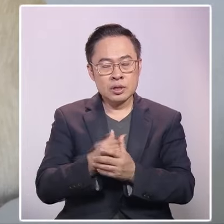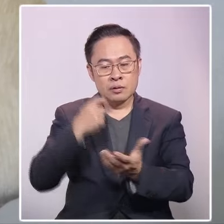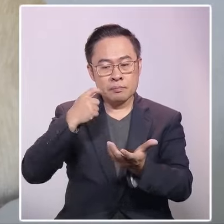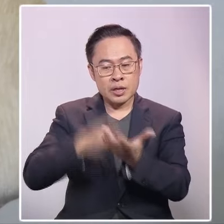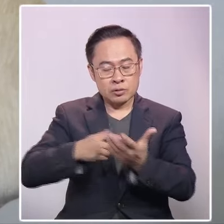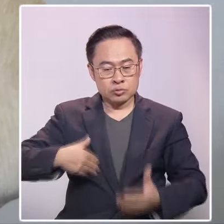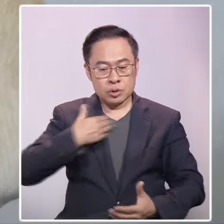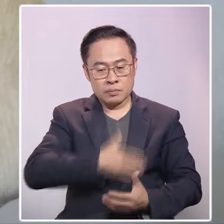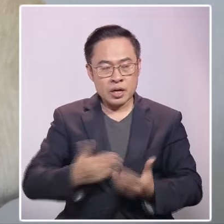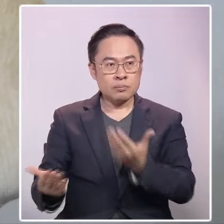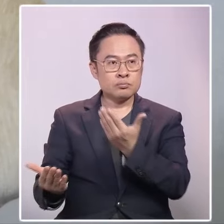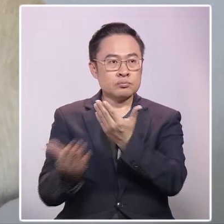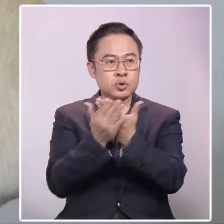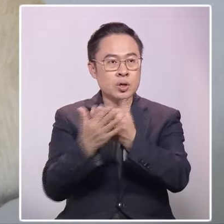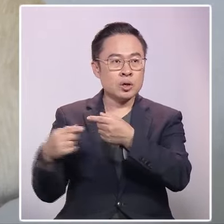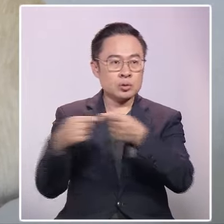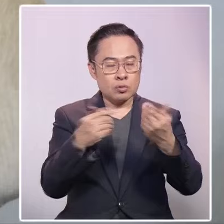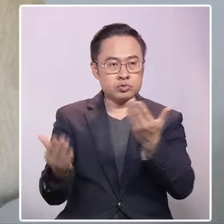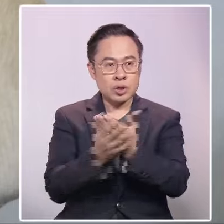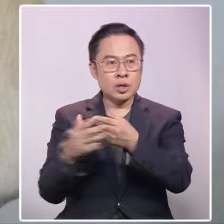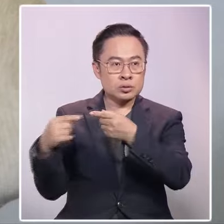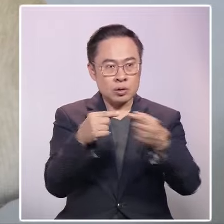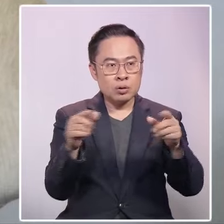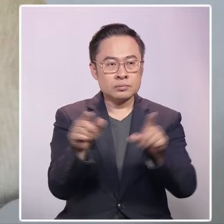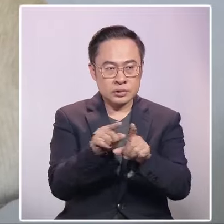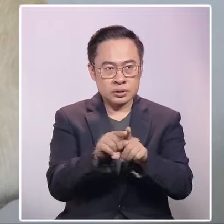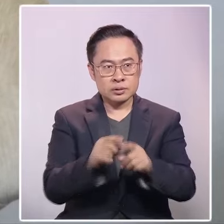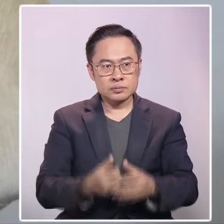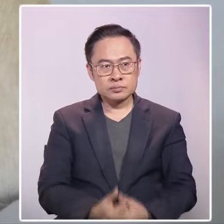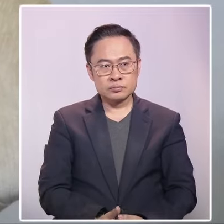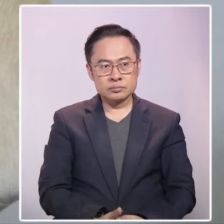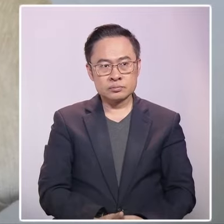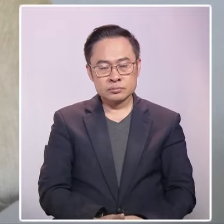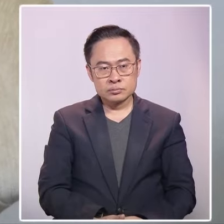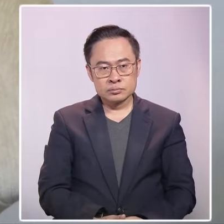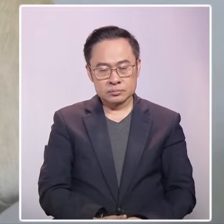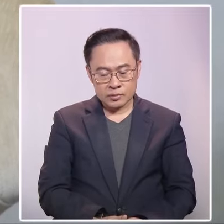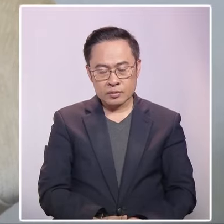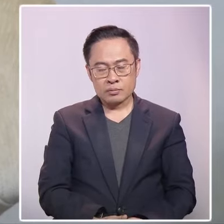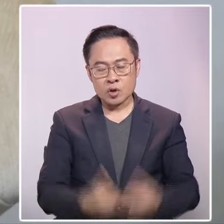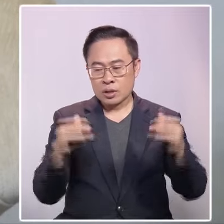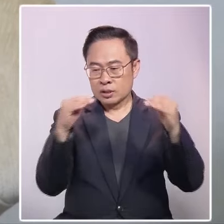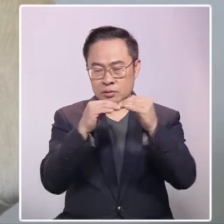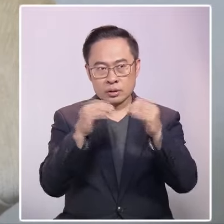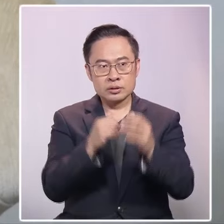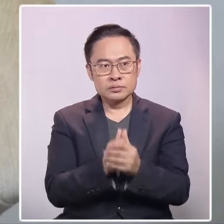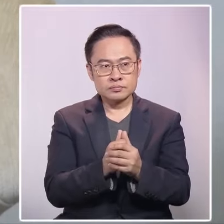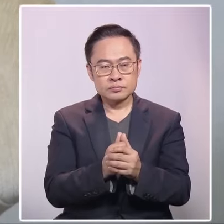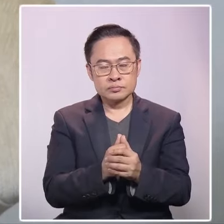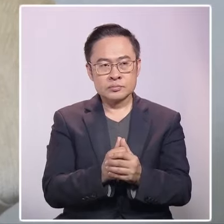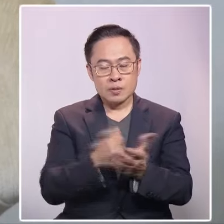ประกันสุขภาพที่เป็นไรเดอร์ของเขาเนี่ยมันก็ต้องก็ต้องเสนอขายไปควบคู่กันไปจนครบ